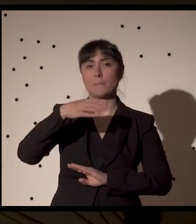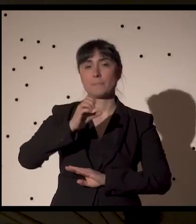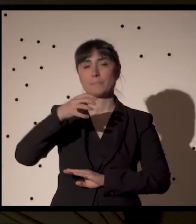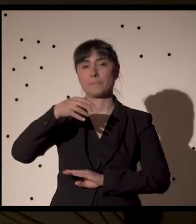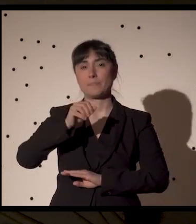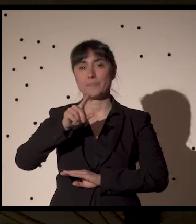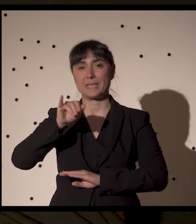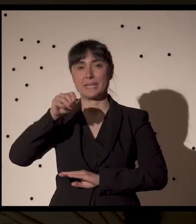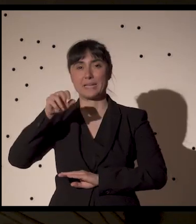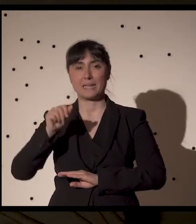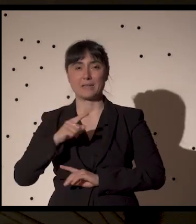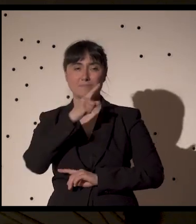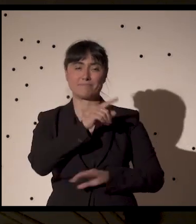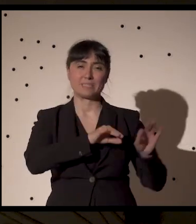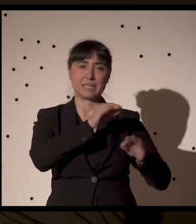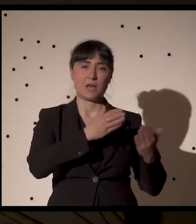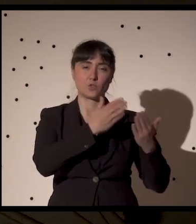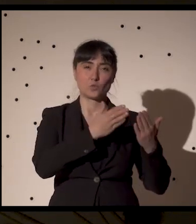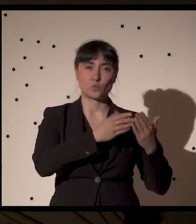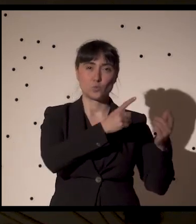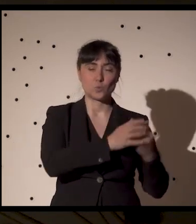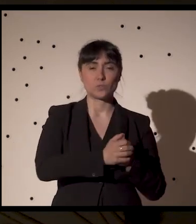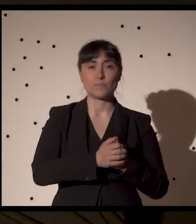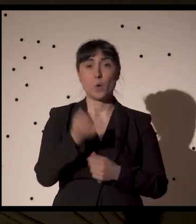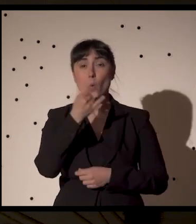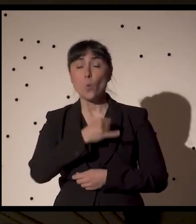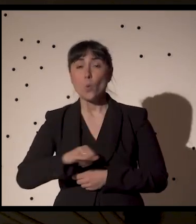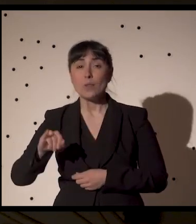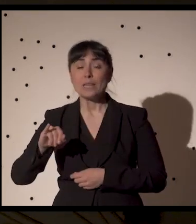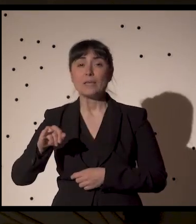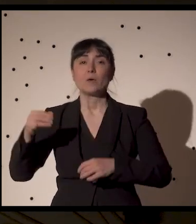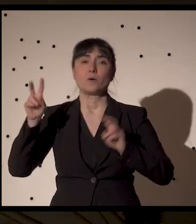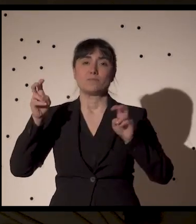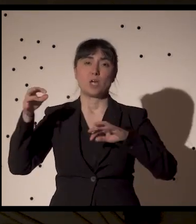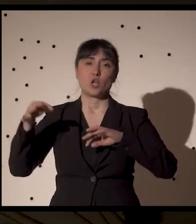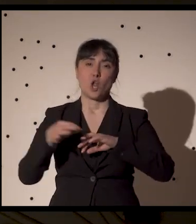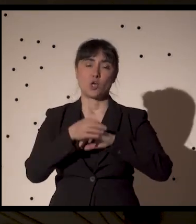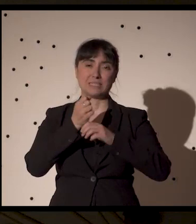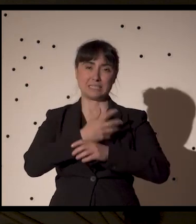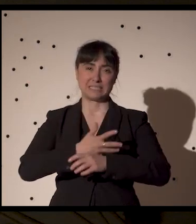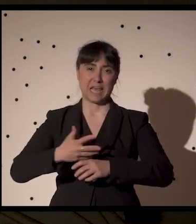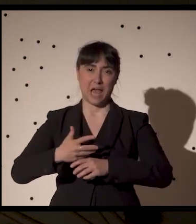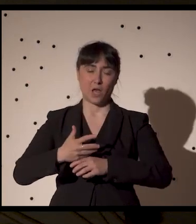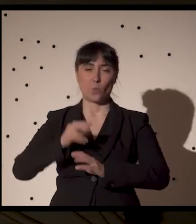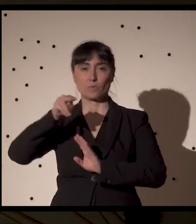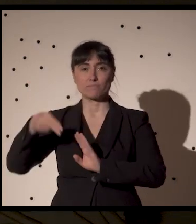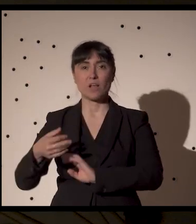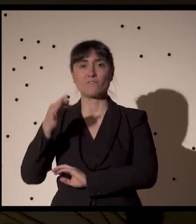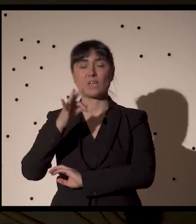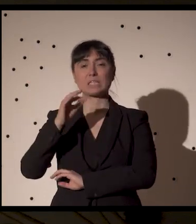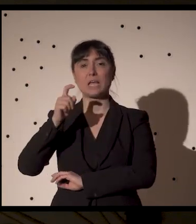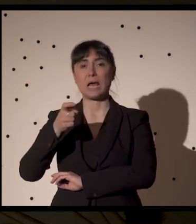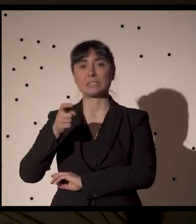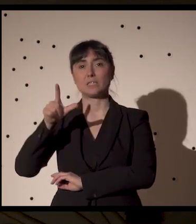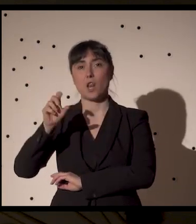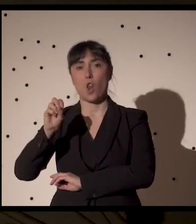e in chiusura di stagione Nozze di sangue di Gabriella de Scusate di Federico Garcia Lorca per la regia di Luis